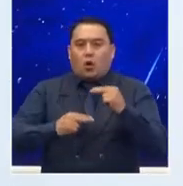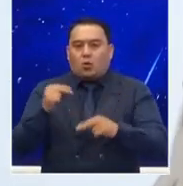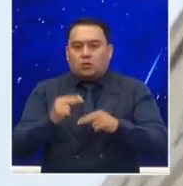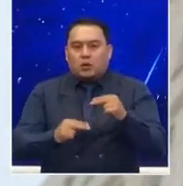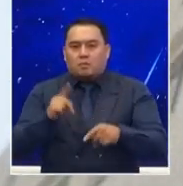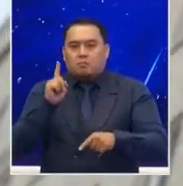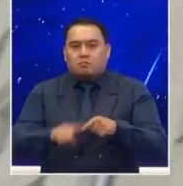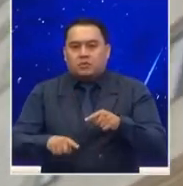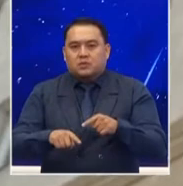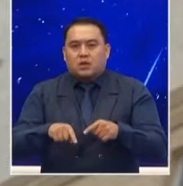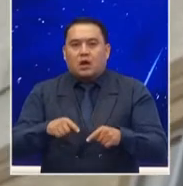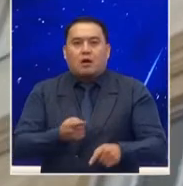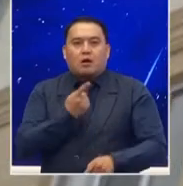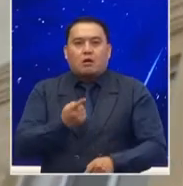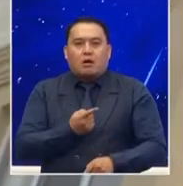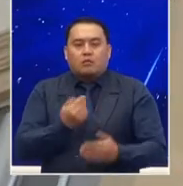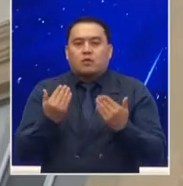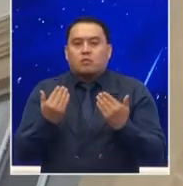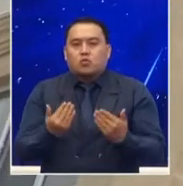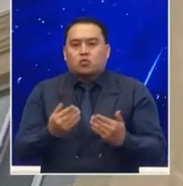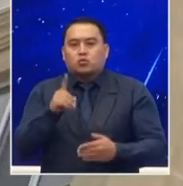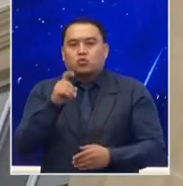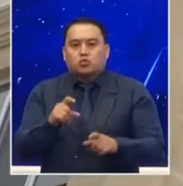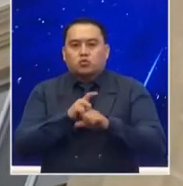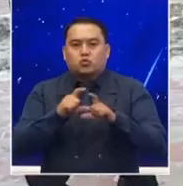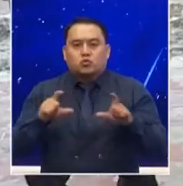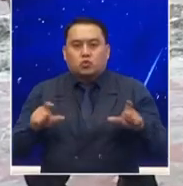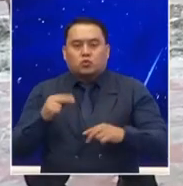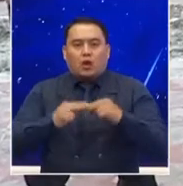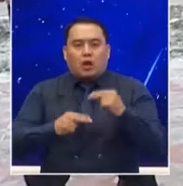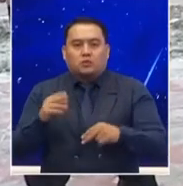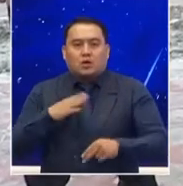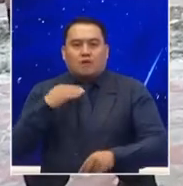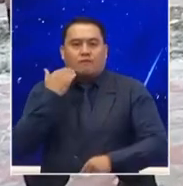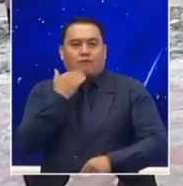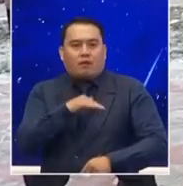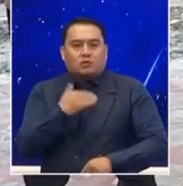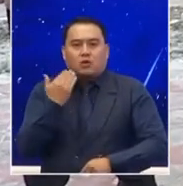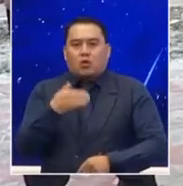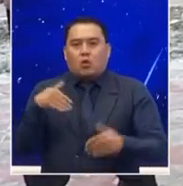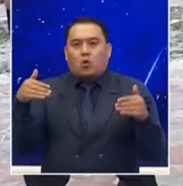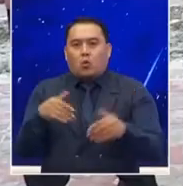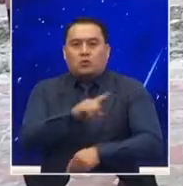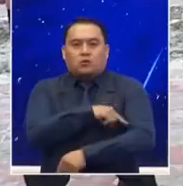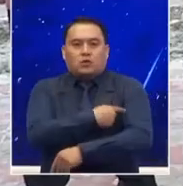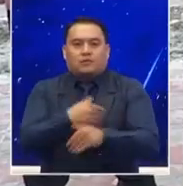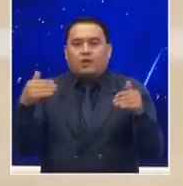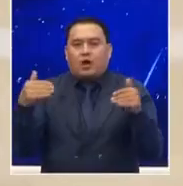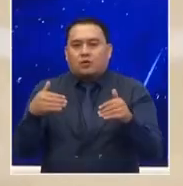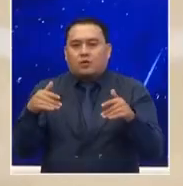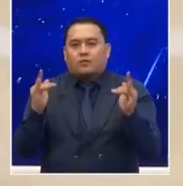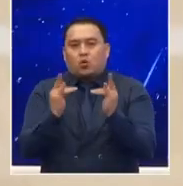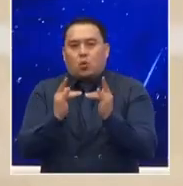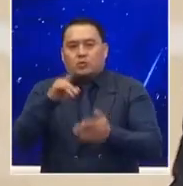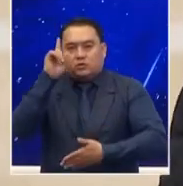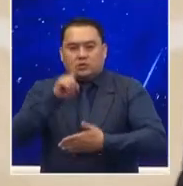Өз саласында танымал компания бүгінге дейін 100-ден аса әлеуметтік нысан салыпты. Сапалы ісіне қарап, медколледж жатақханасын салу да тапсырылған.